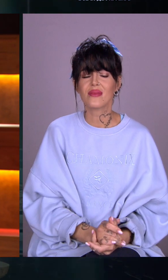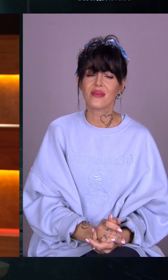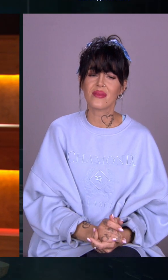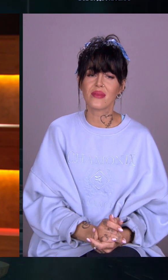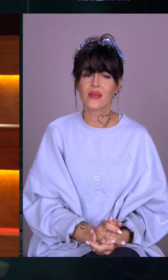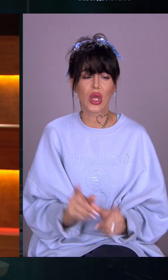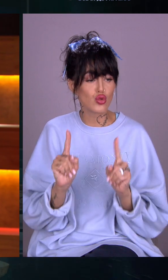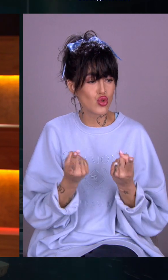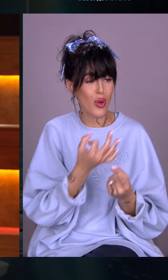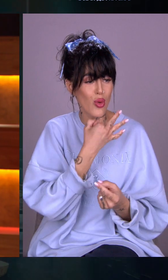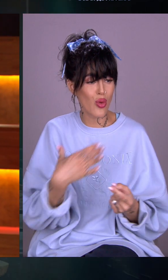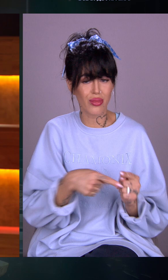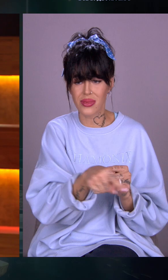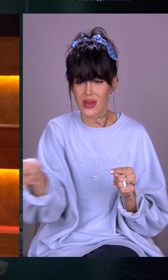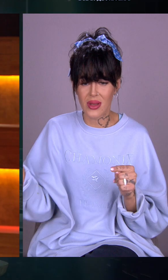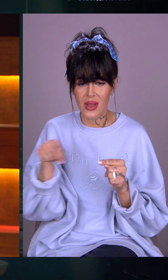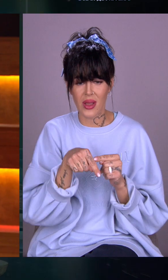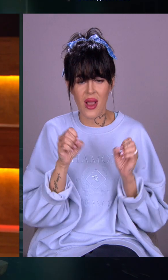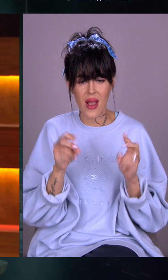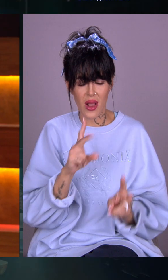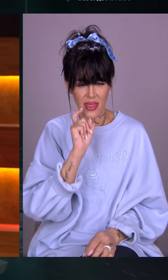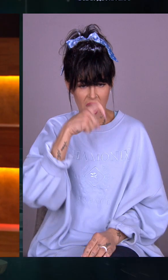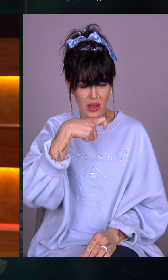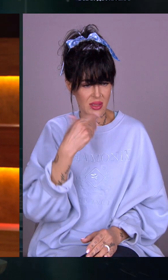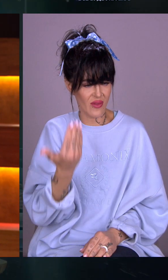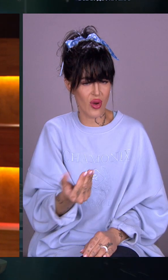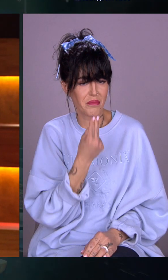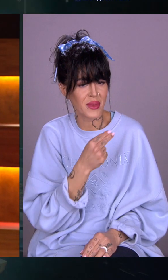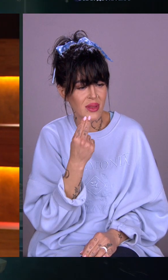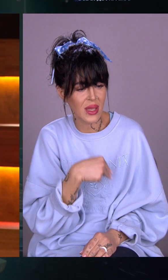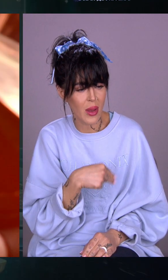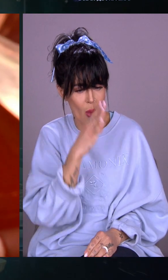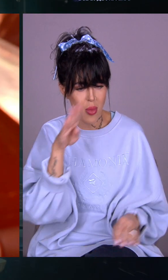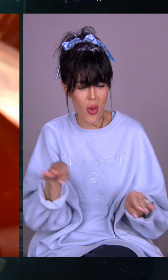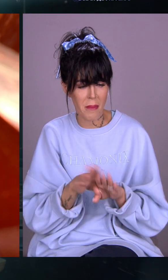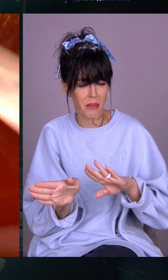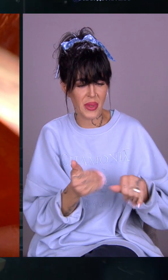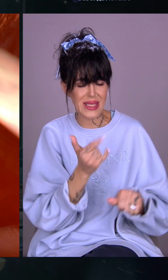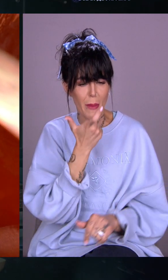Чому будь-яка ягода зараз здається кислою, ніби після пломбіру?